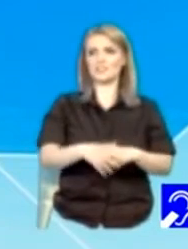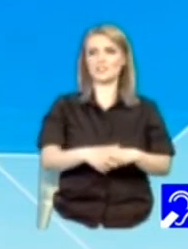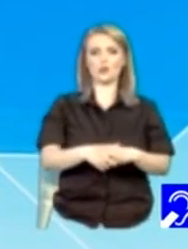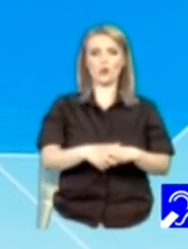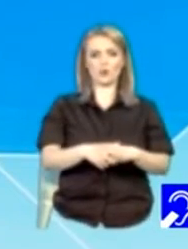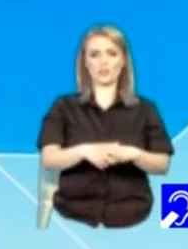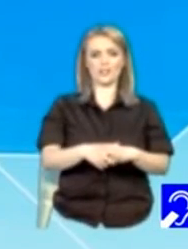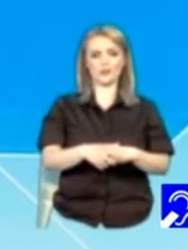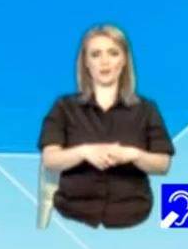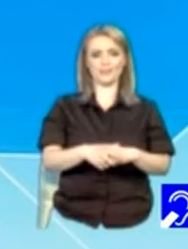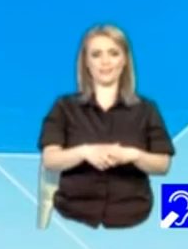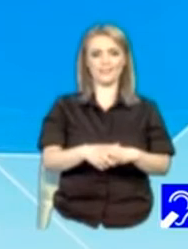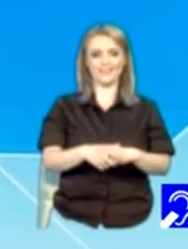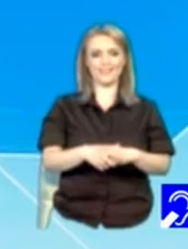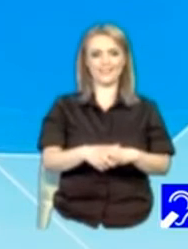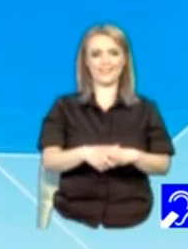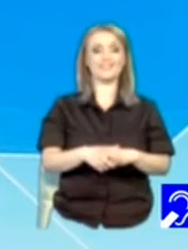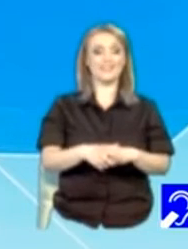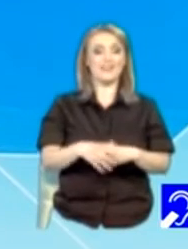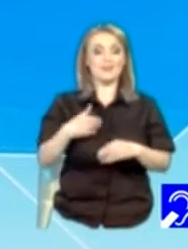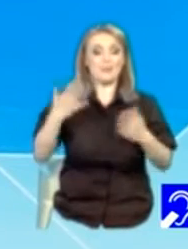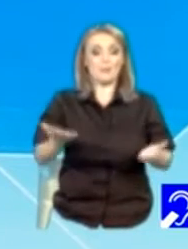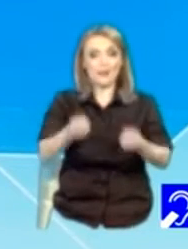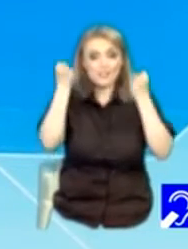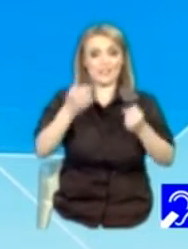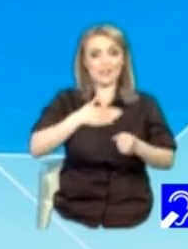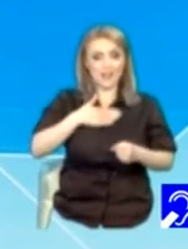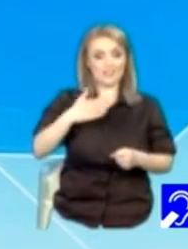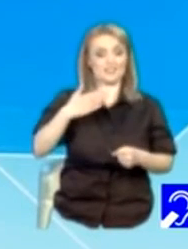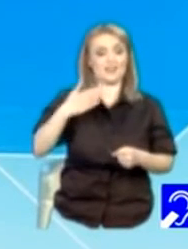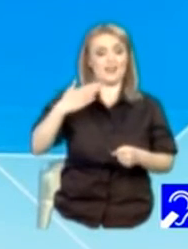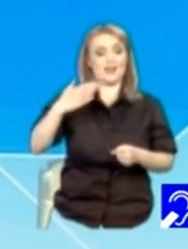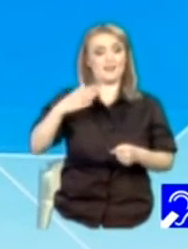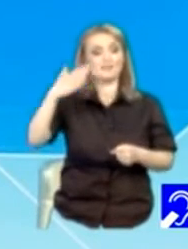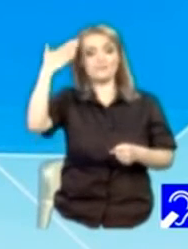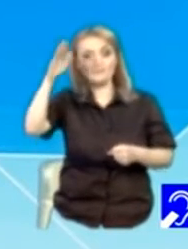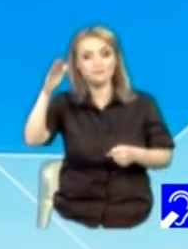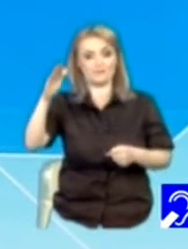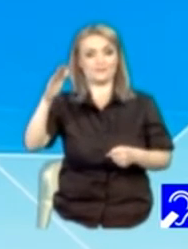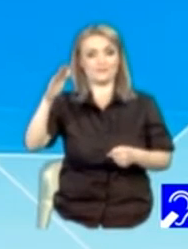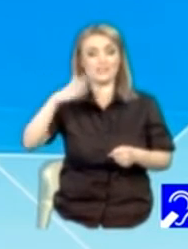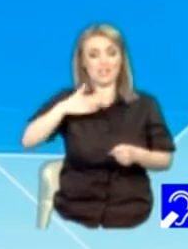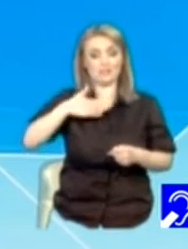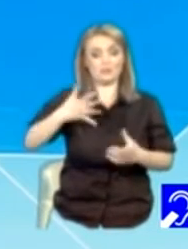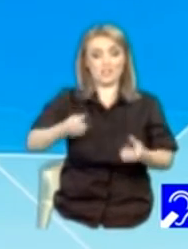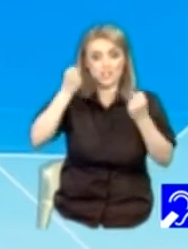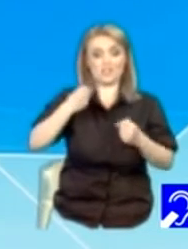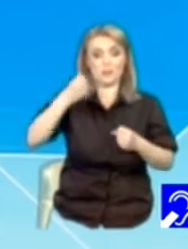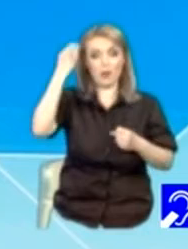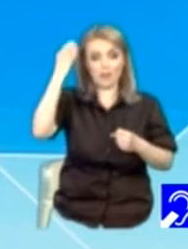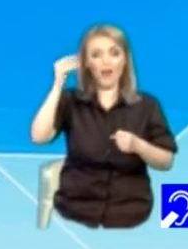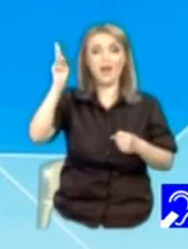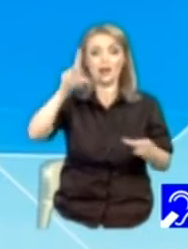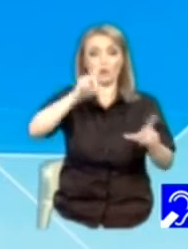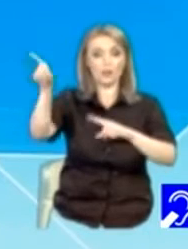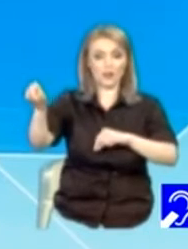noștri, tinere generații care au fost inclusiv menționate în acest material, au fost izgoniți pur și simplu din Republica Moldova pentru că nu